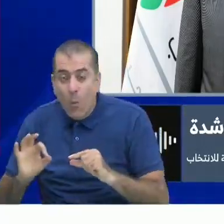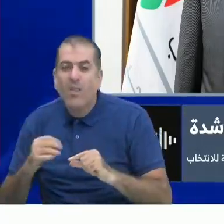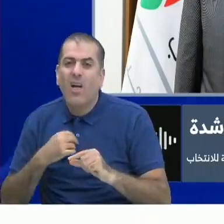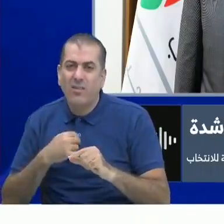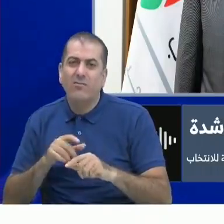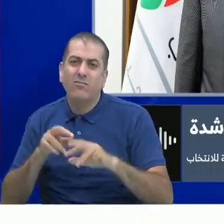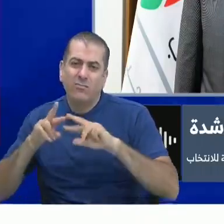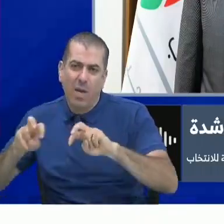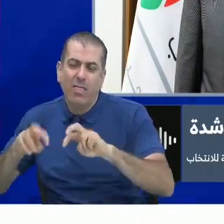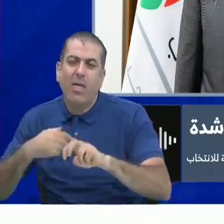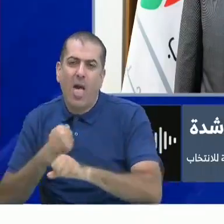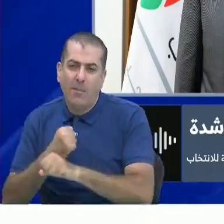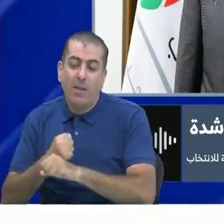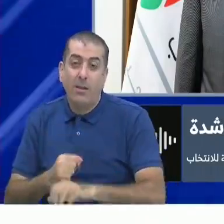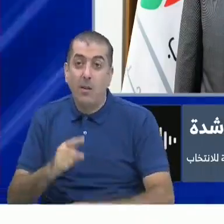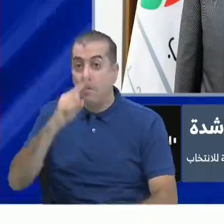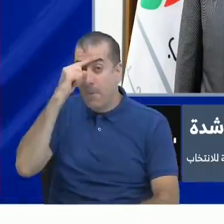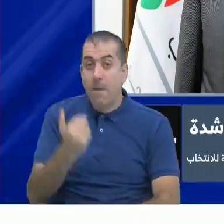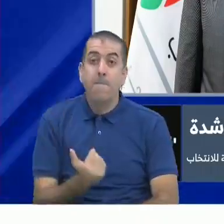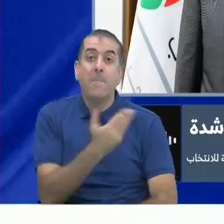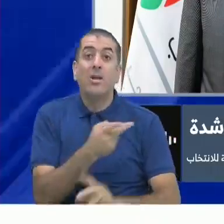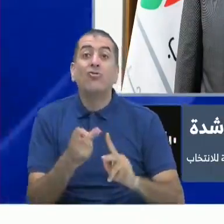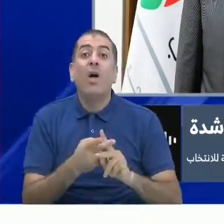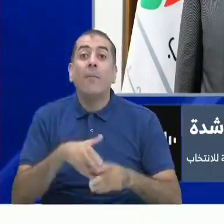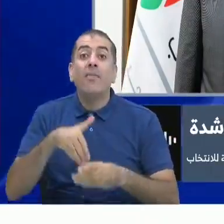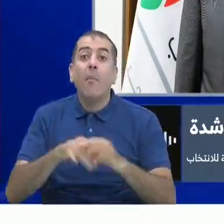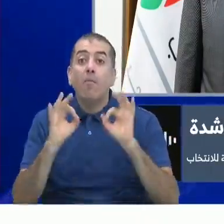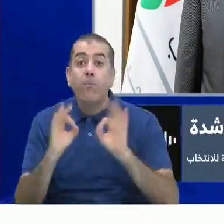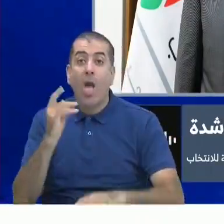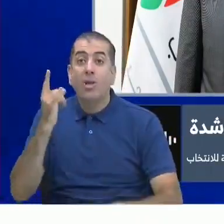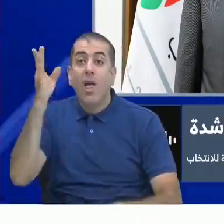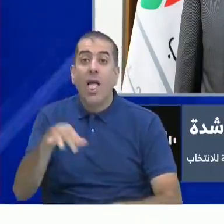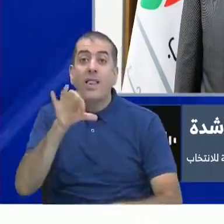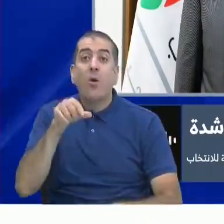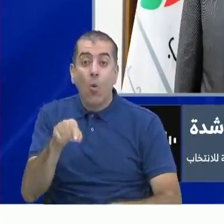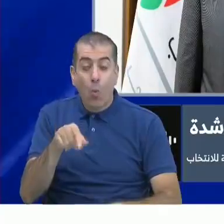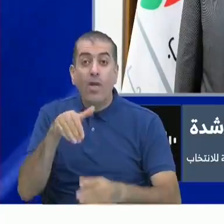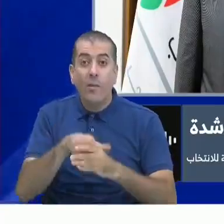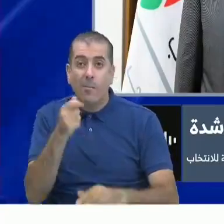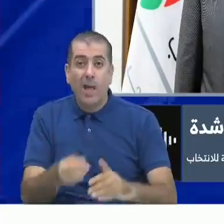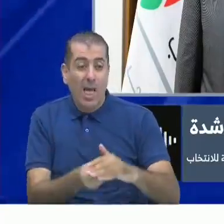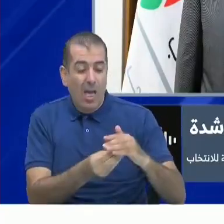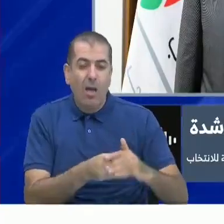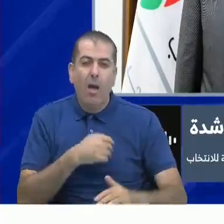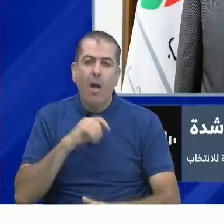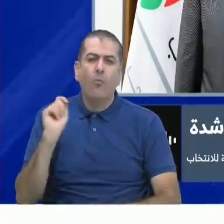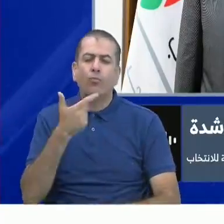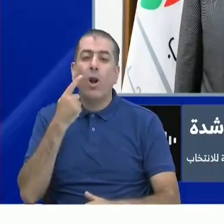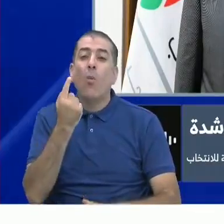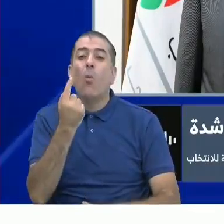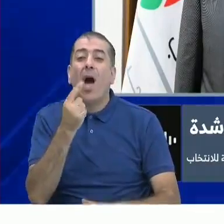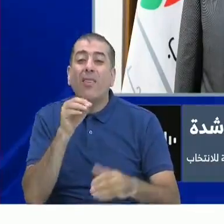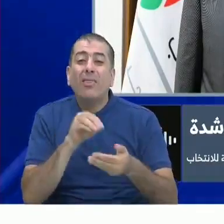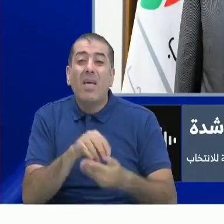المعنية، تتحقق من سلامة الشكوى، ثم إحالتها إلى الادعاء العام،